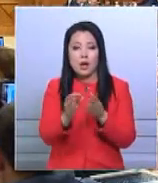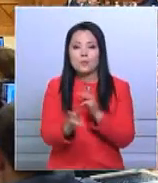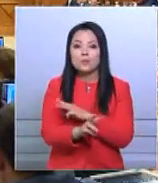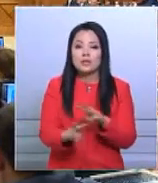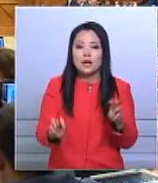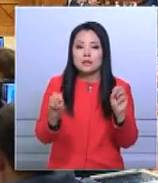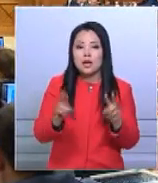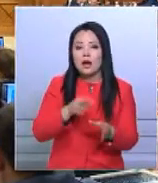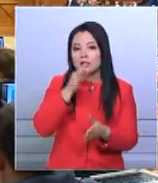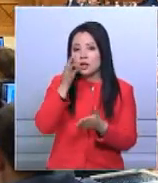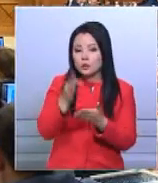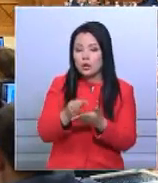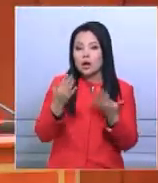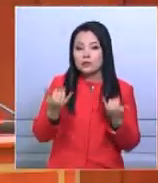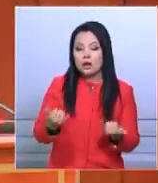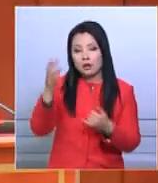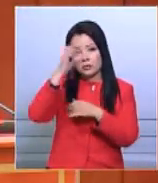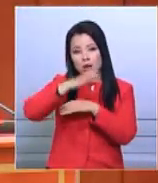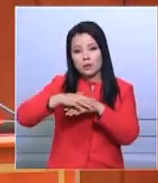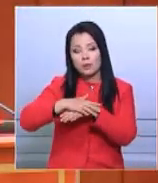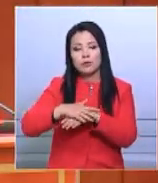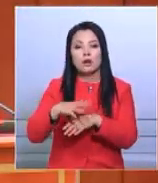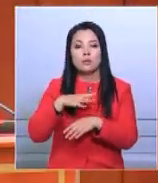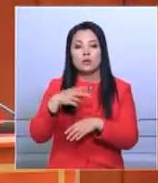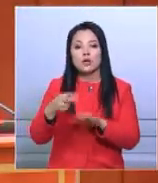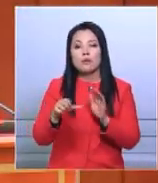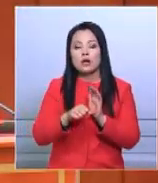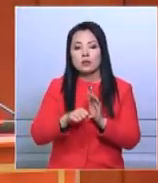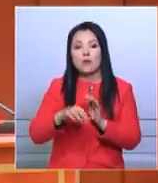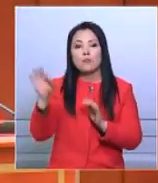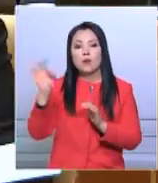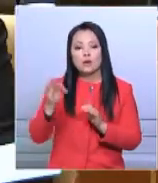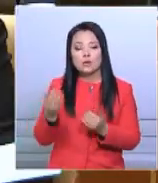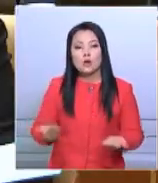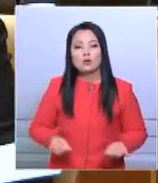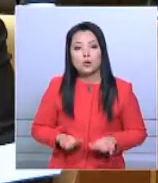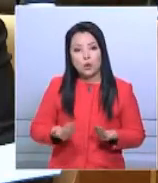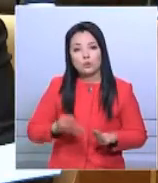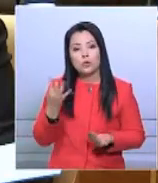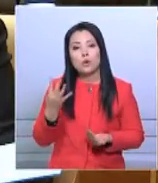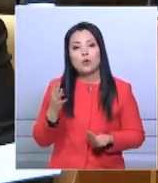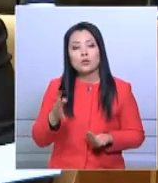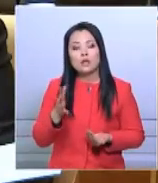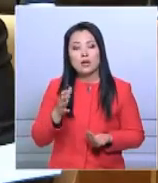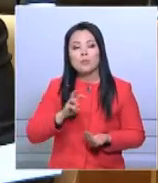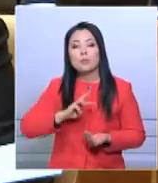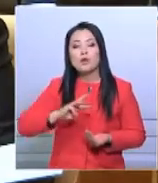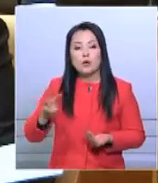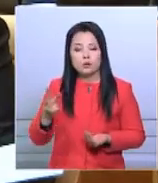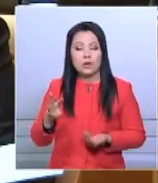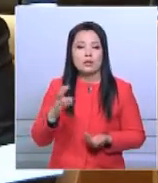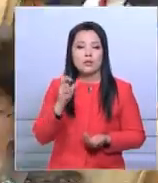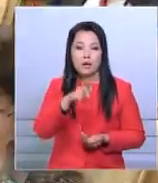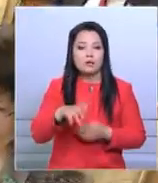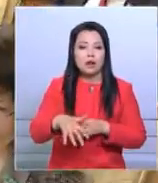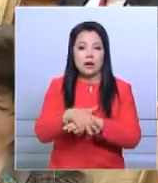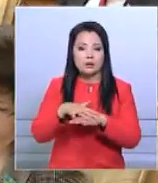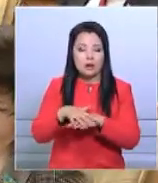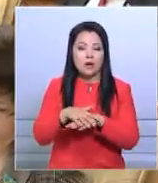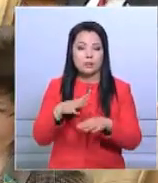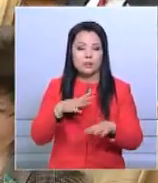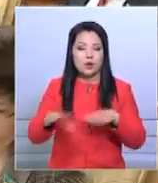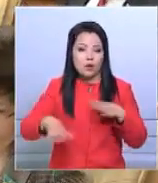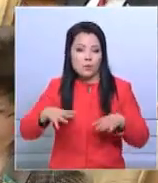айтуынша, былтырғы жылы еліміздің 26% тұрғыны, нақтырақ айтсақ, 4,5 миллион халық спортпен шұғылданған. Министрліктің